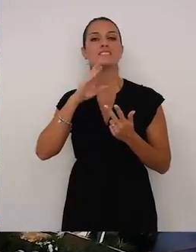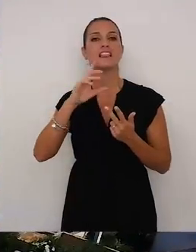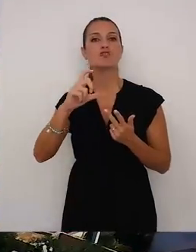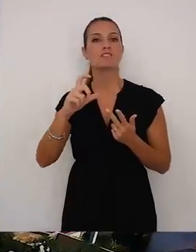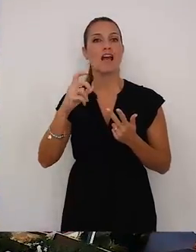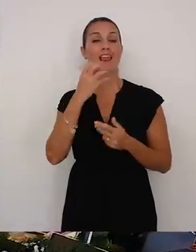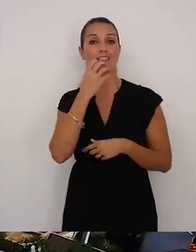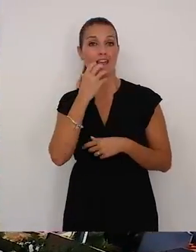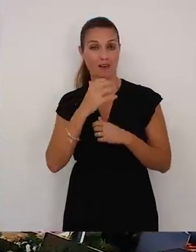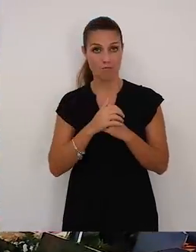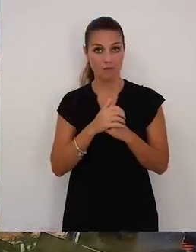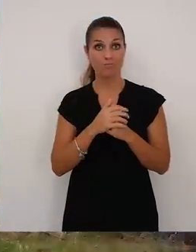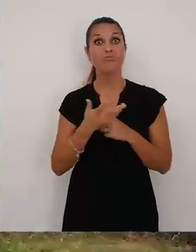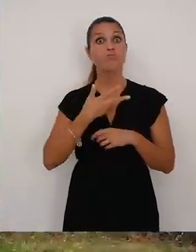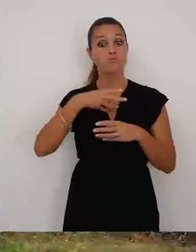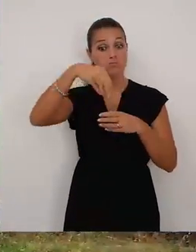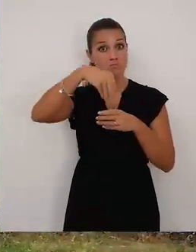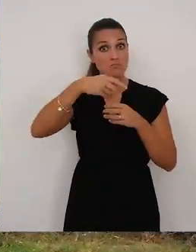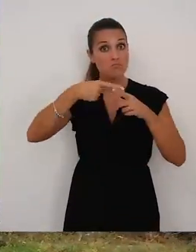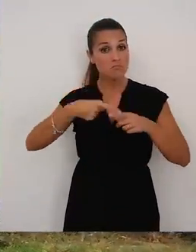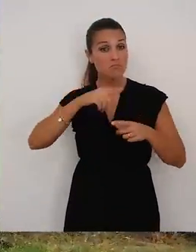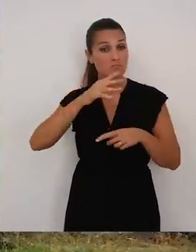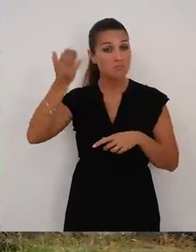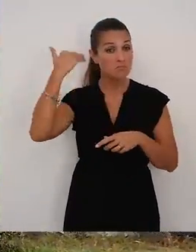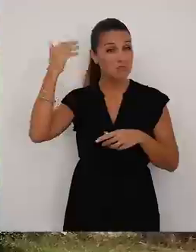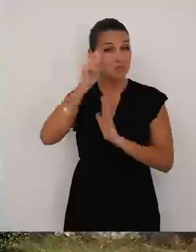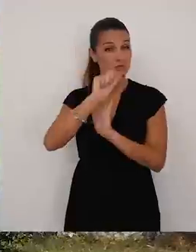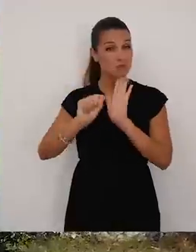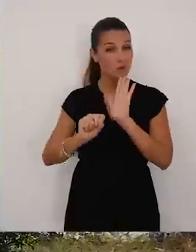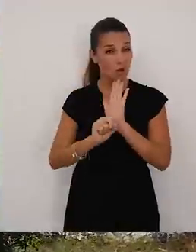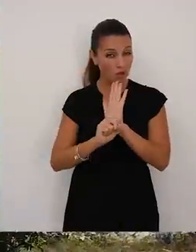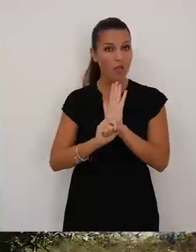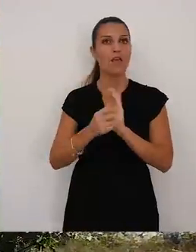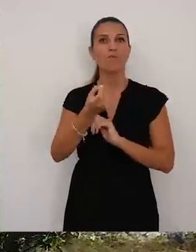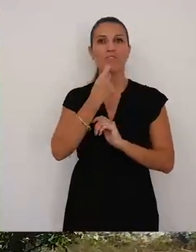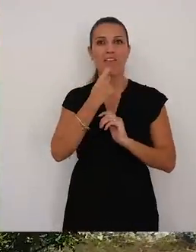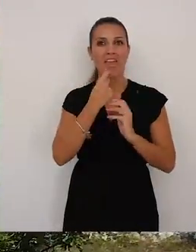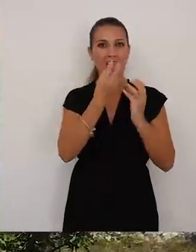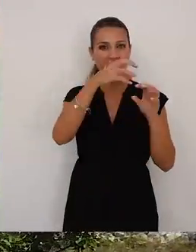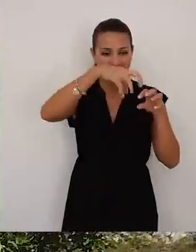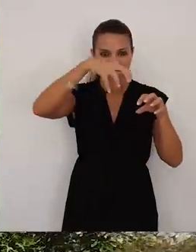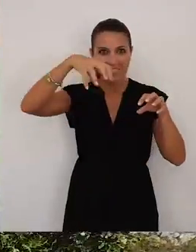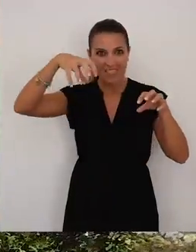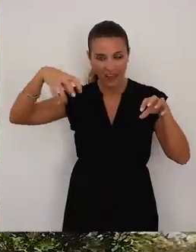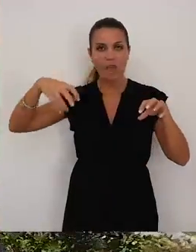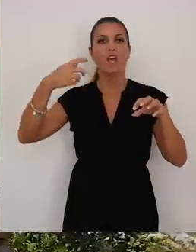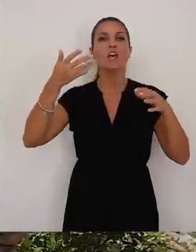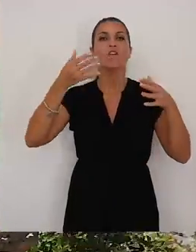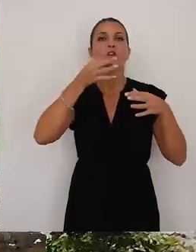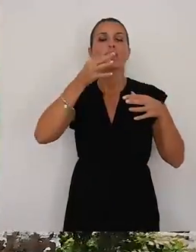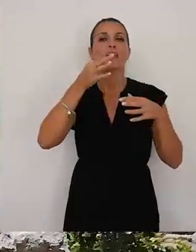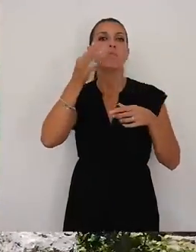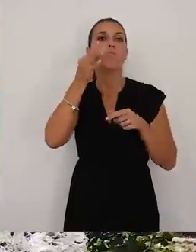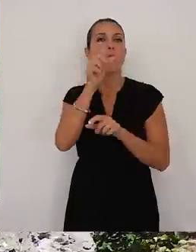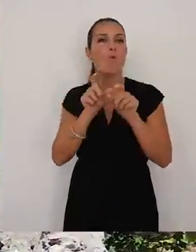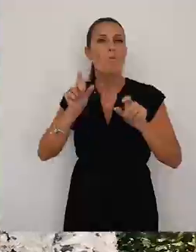Tra le sue terre si conservano numerose testimonianze megalitiche, retaggio monumentale della presenza stabile dell'uomo già